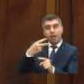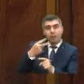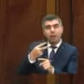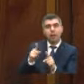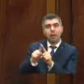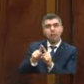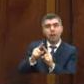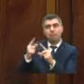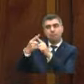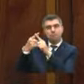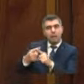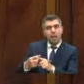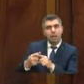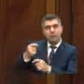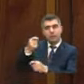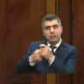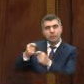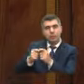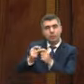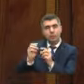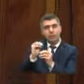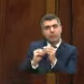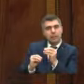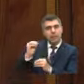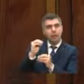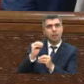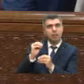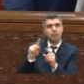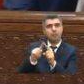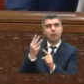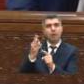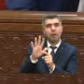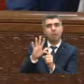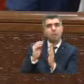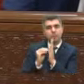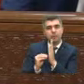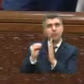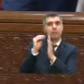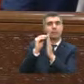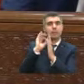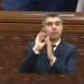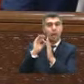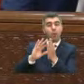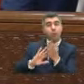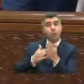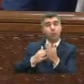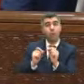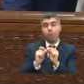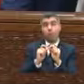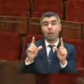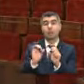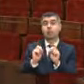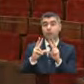المستوى الاقتصادي، المناخ الأعمال تحسنت فيه بلادنا الحمد لله، وعنده مؤشرات عملية مفيدة مباشرة للمقاولة، وهذا